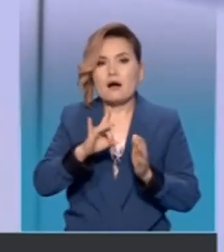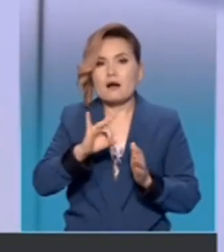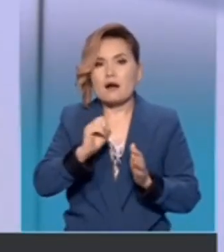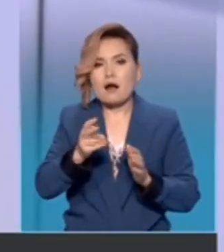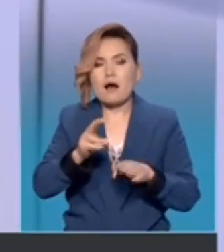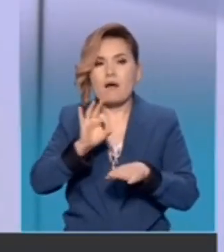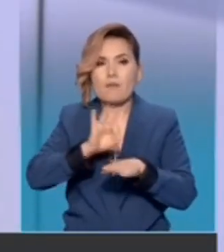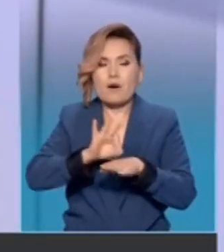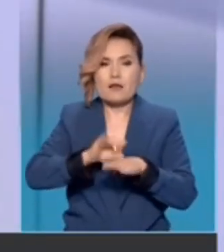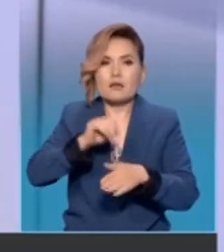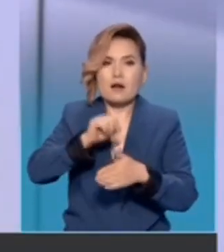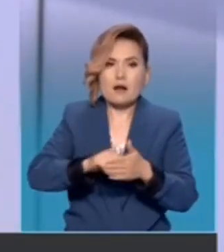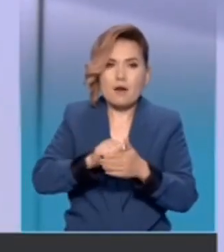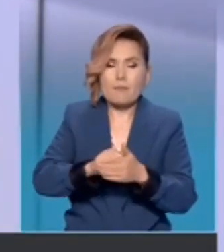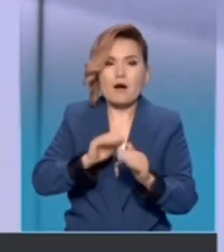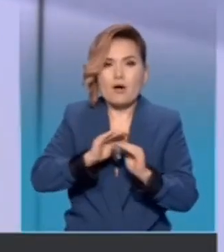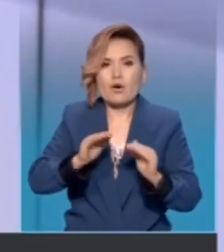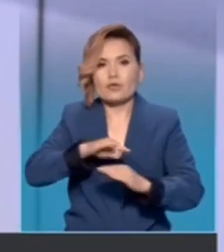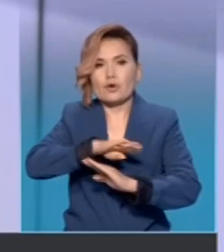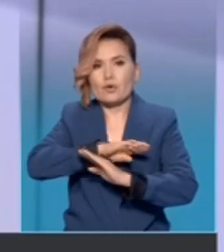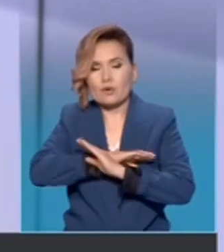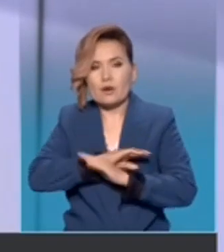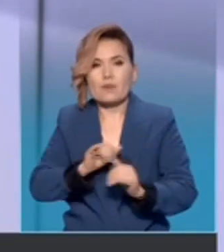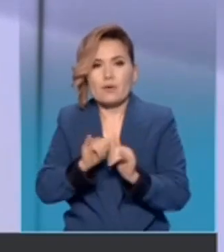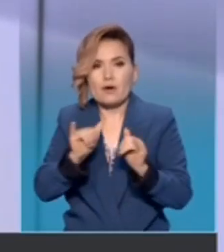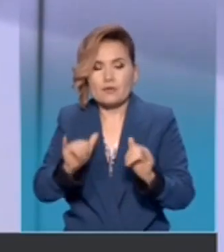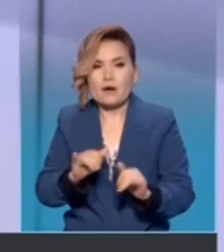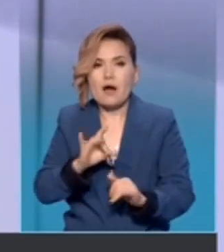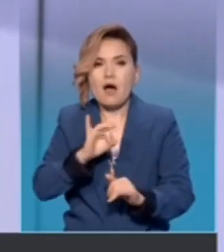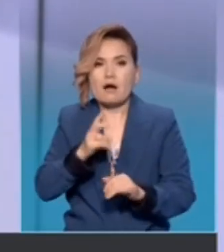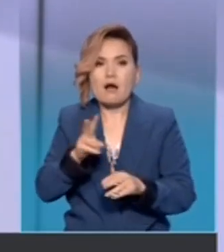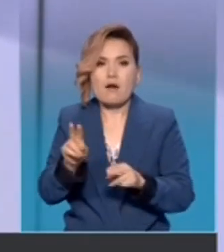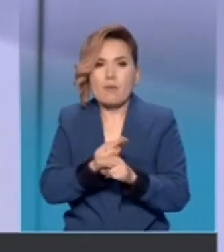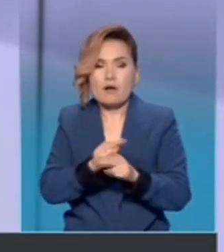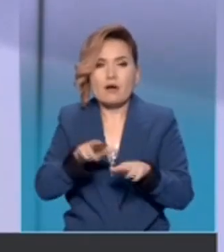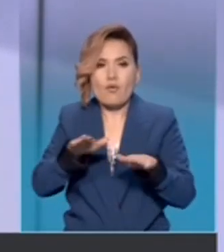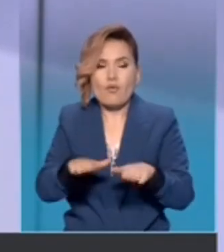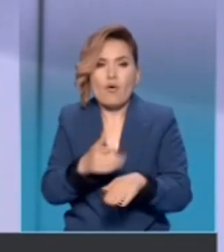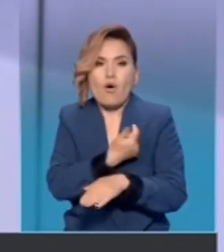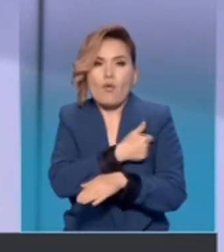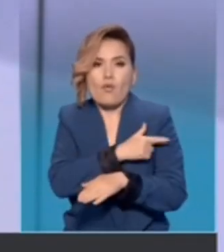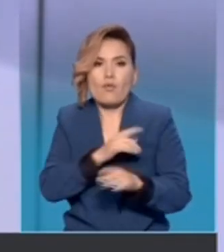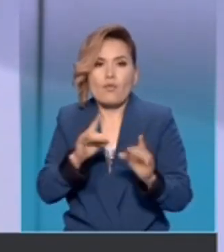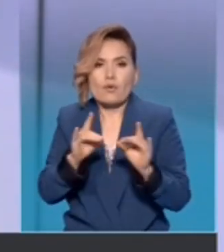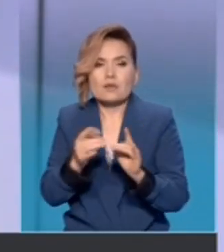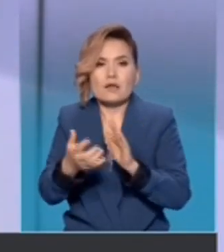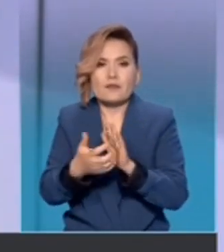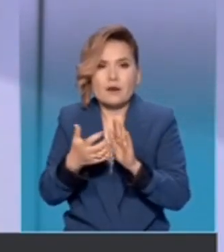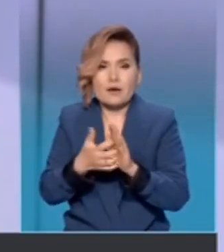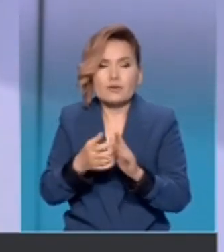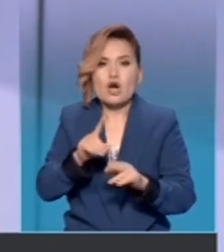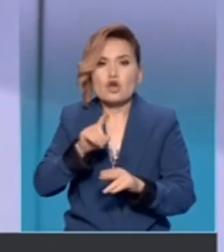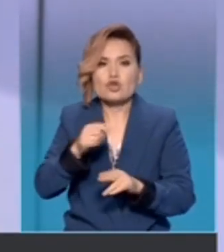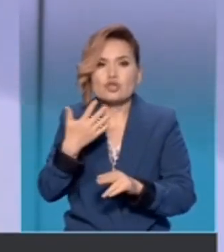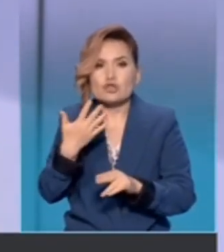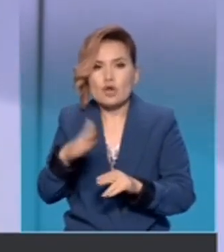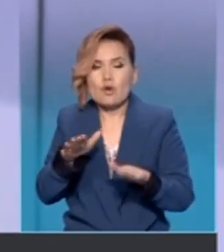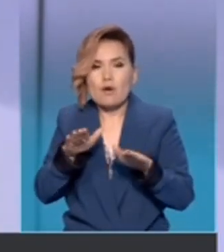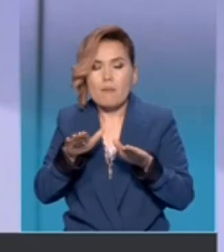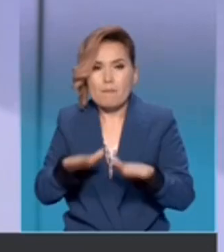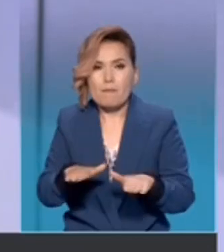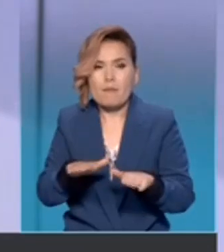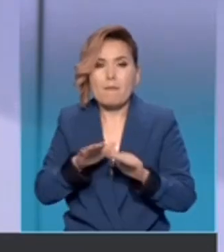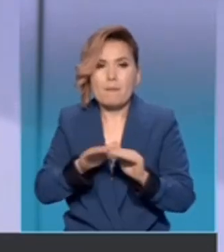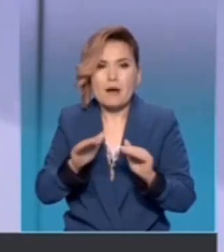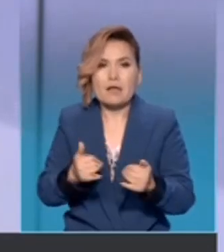көз жұматын балалар азаймай тұр. Ал онкологиялық емдеу орталықтарында орын жоқ. 130 балаға арналған клиникада 150-ден астам